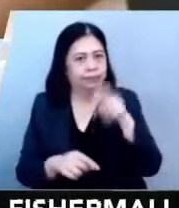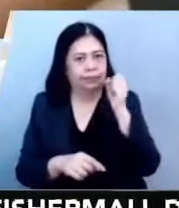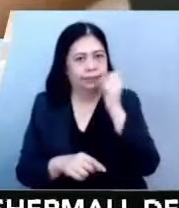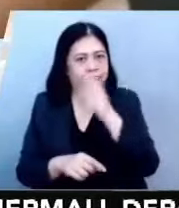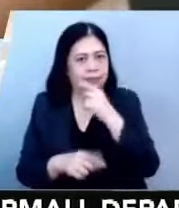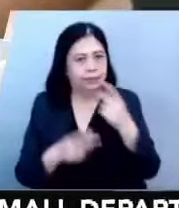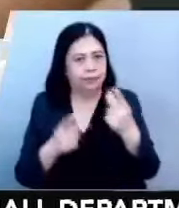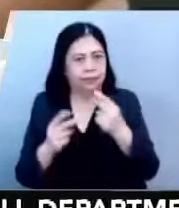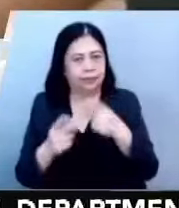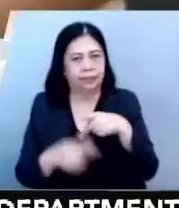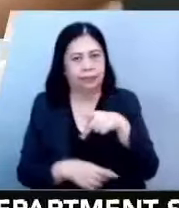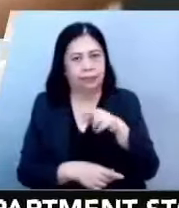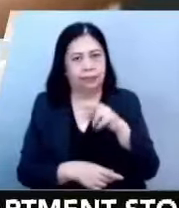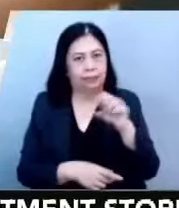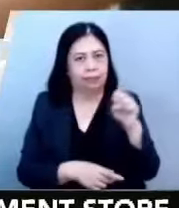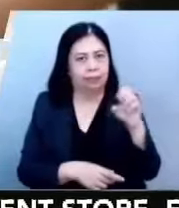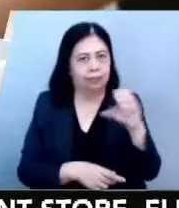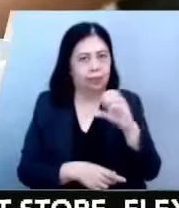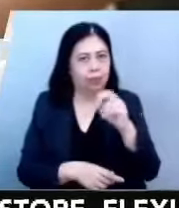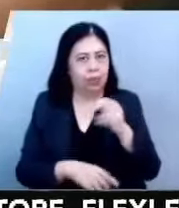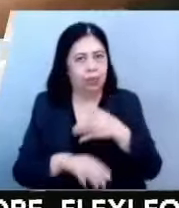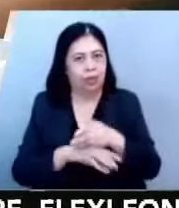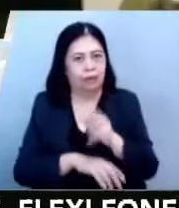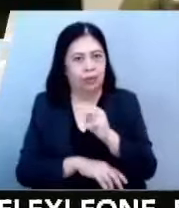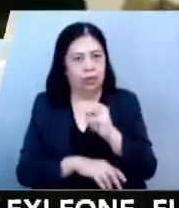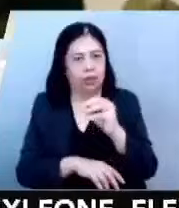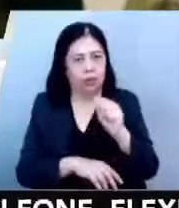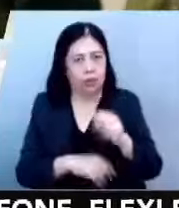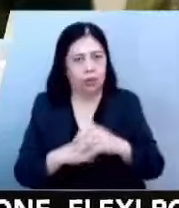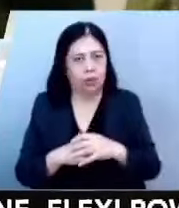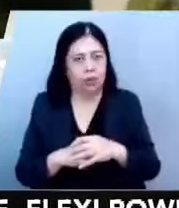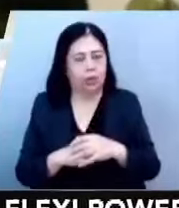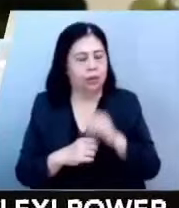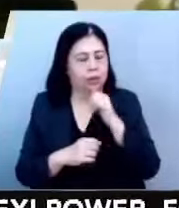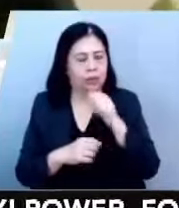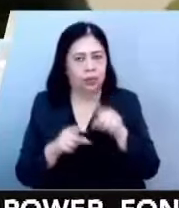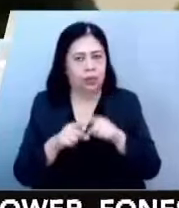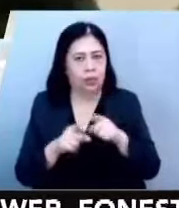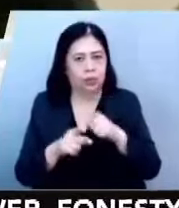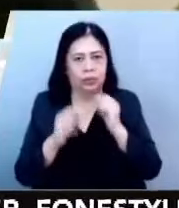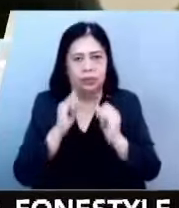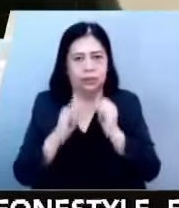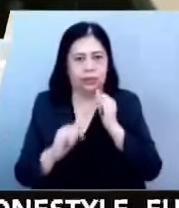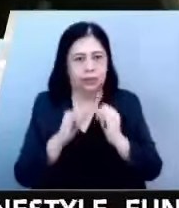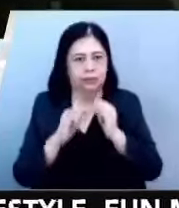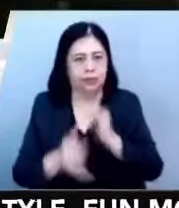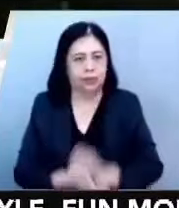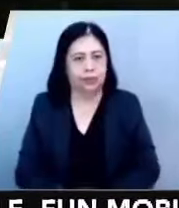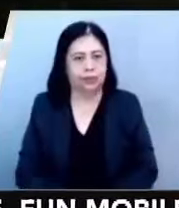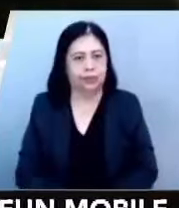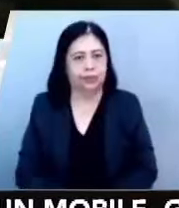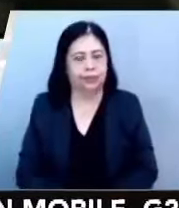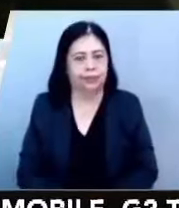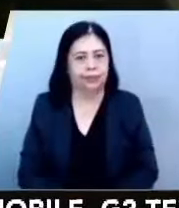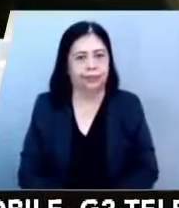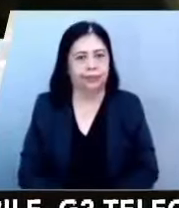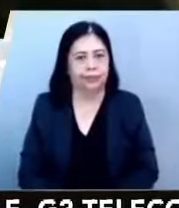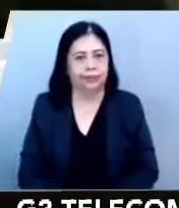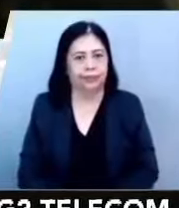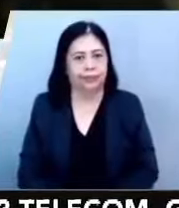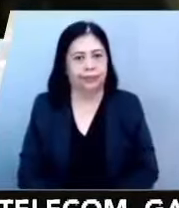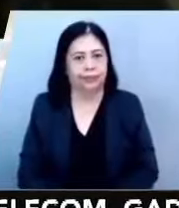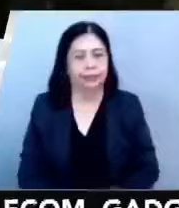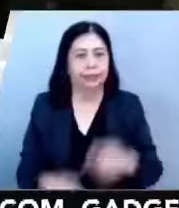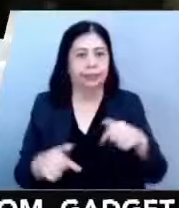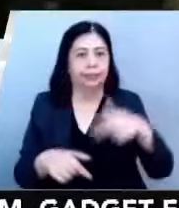con pagkatapos ng MOA signing at hindi rin siya nagpa-unlock ng interview sa media. Ito na ang ikatlong